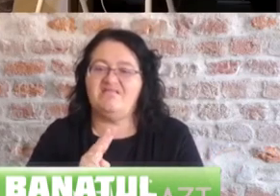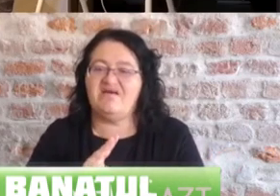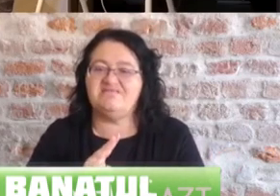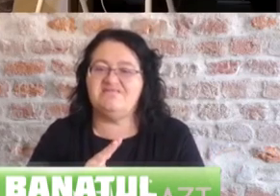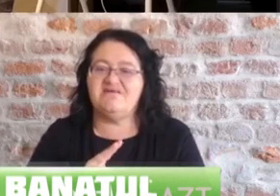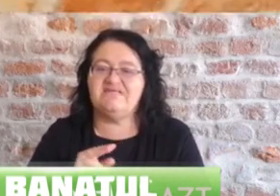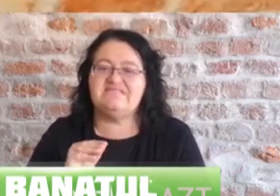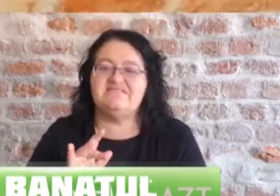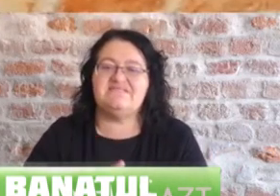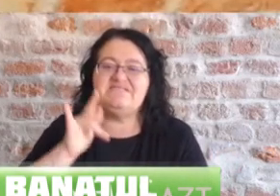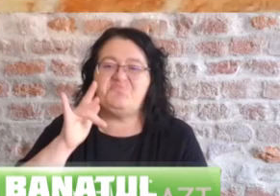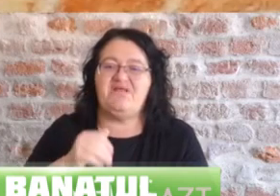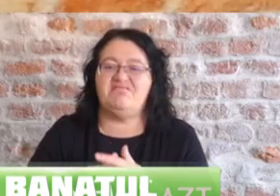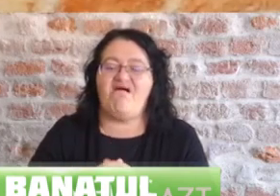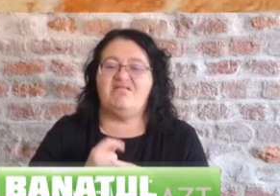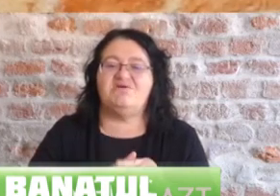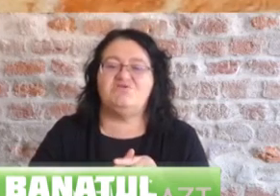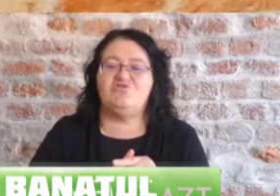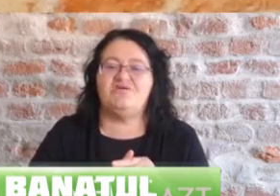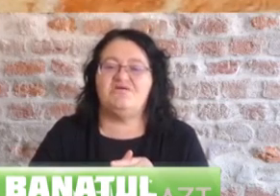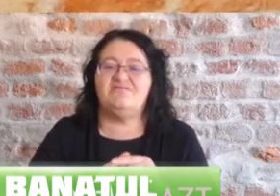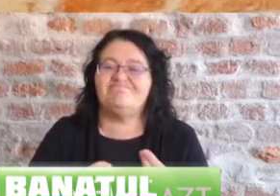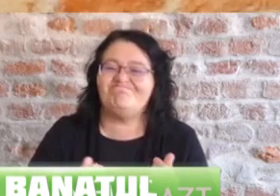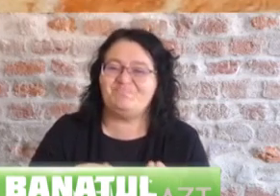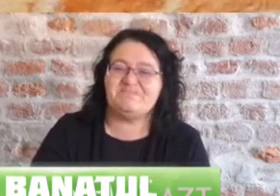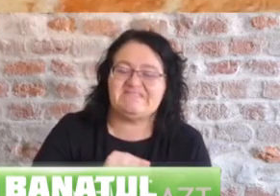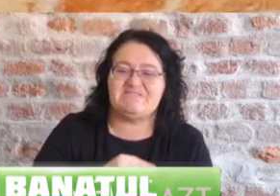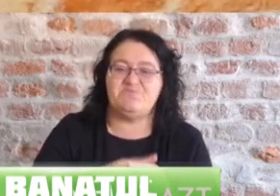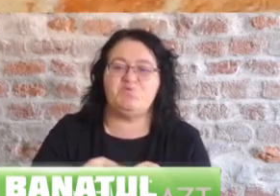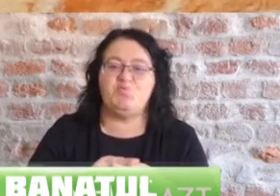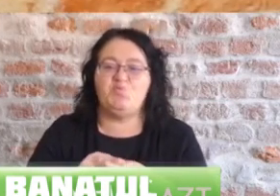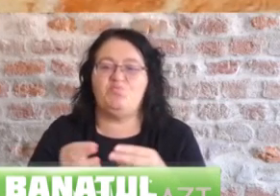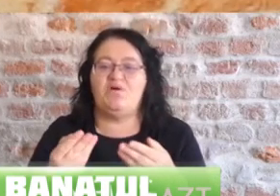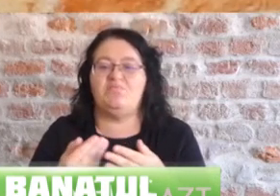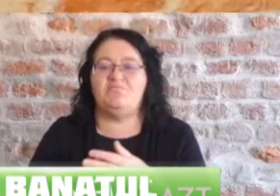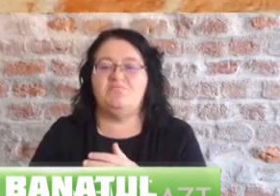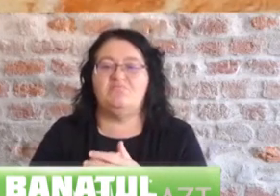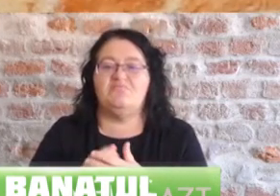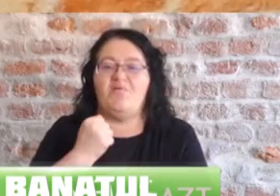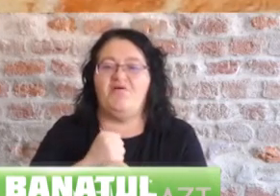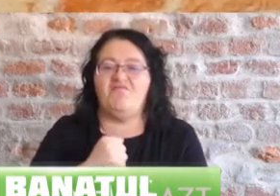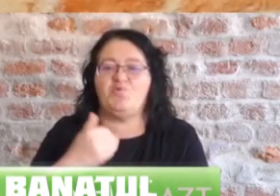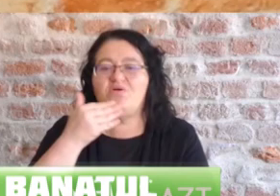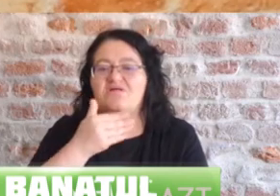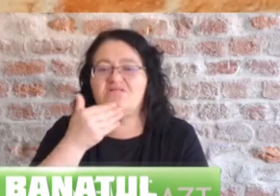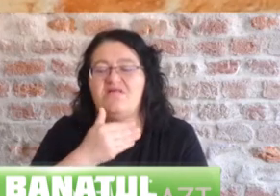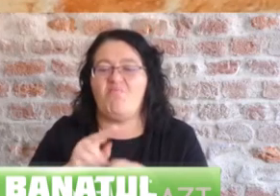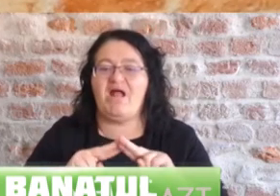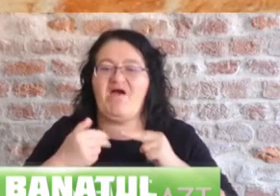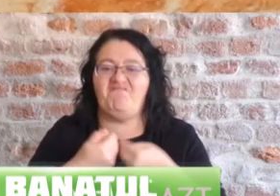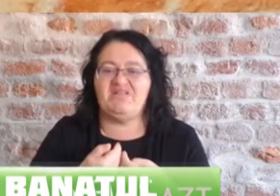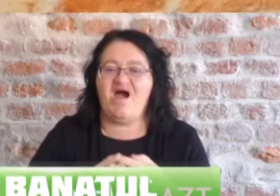atenție, sensibilitate și în felul în care am croit tema la